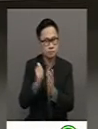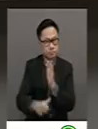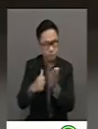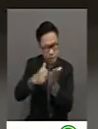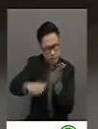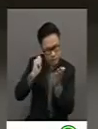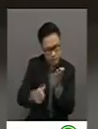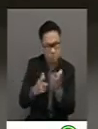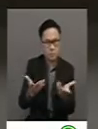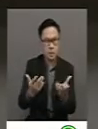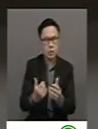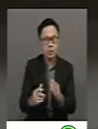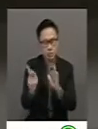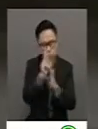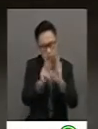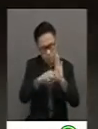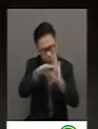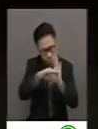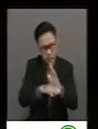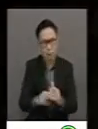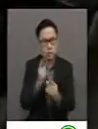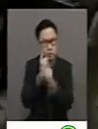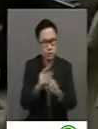ป็นในอัตรา